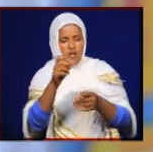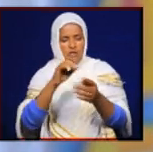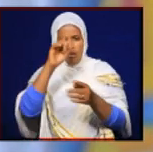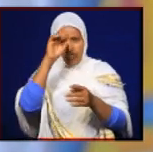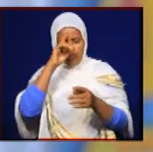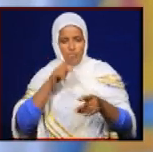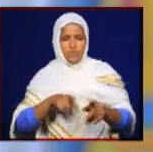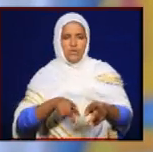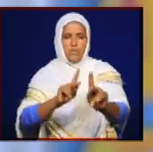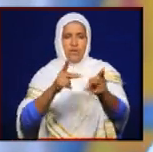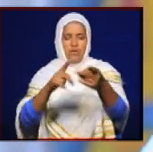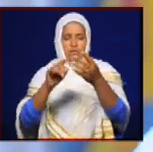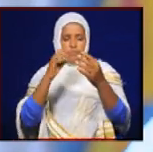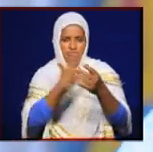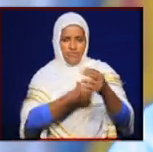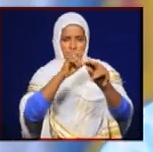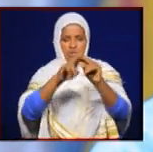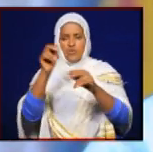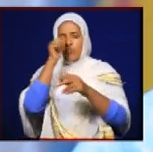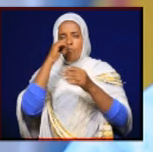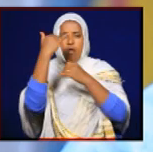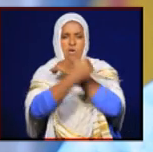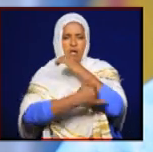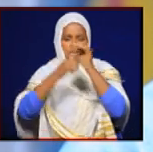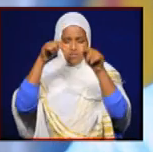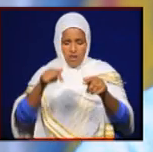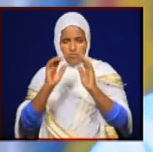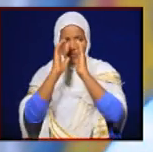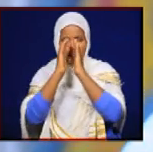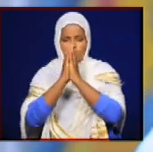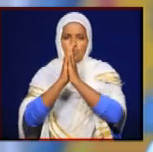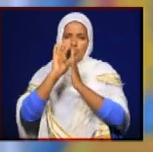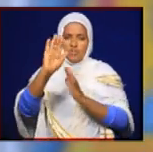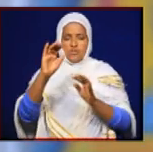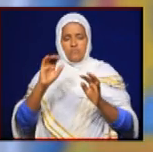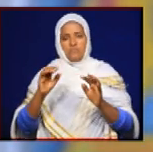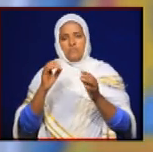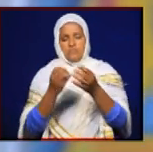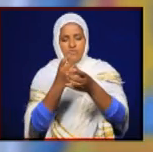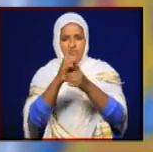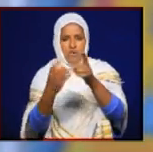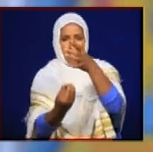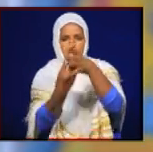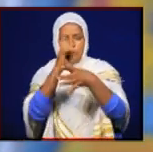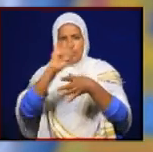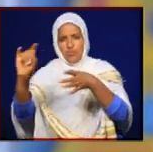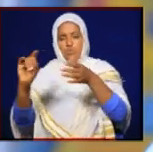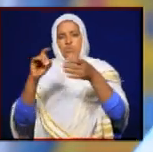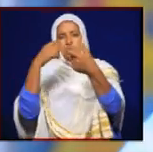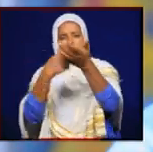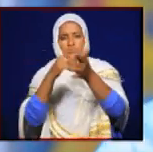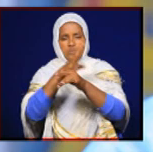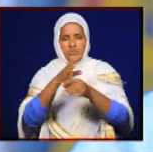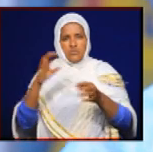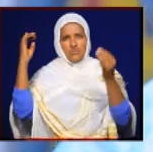ትጉሁ ገበሬ ማደራህ የሆነች ኢትዮጵያ ሀገሬ ዛሬም በጸሎትህ ታፍራ መቶ ፍሬ የጸጋ